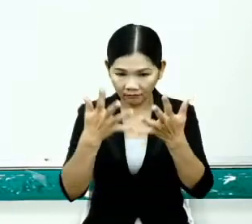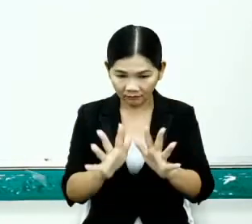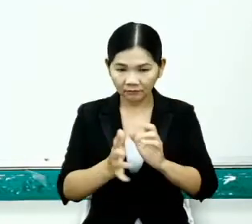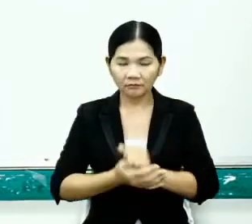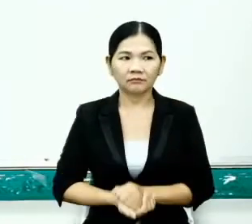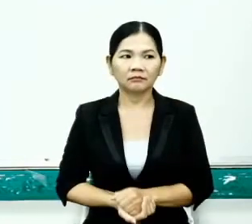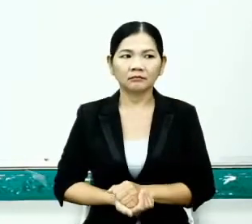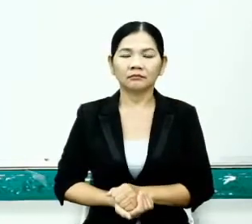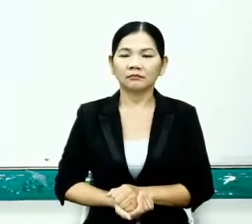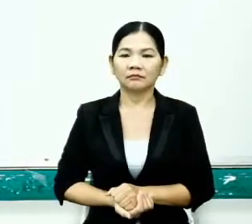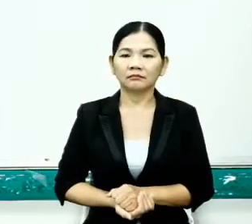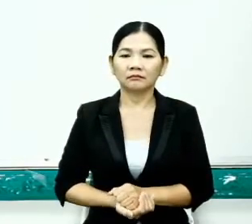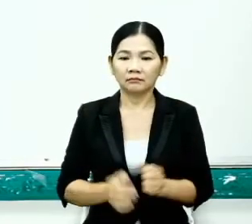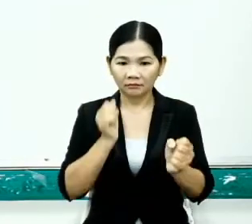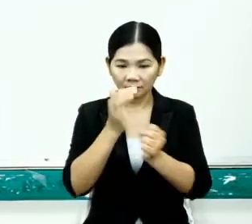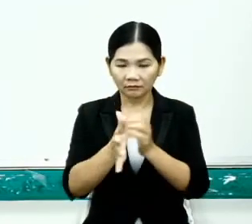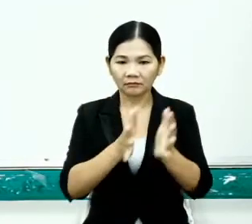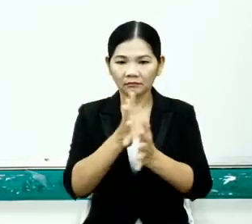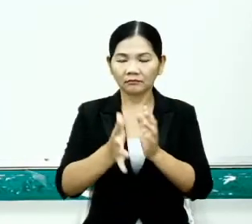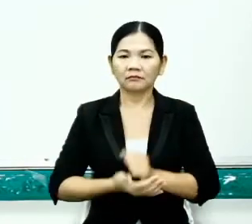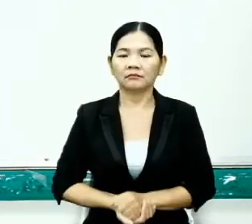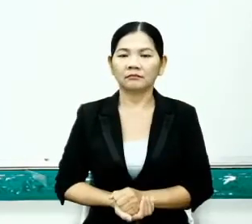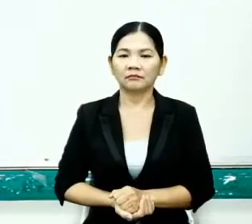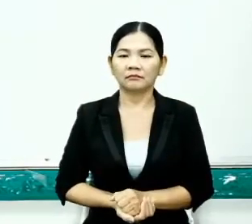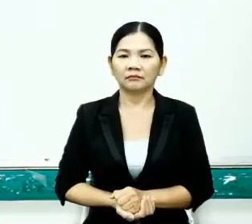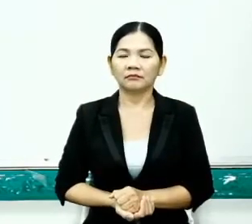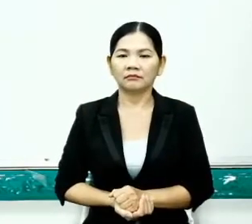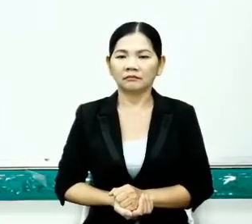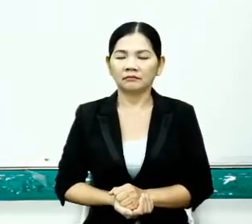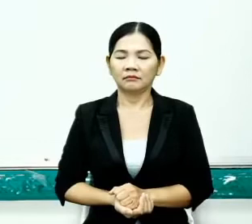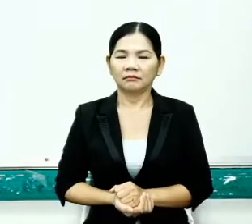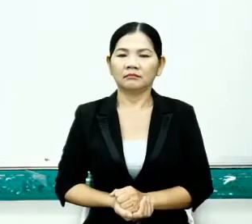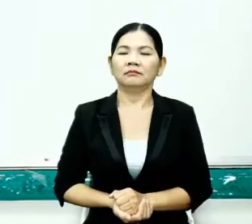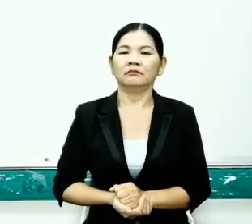កូនចាចាប់ផ្ដើម